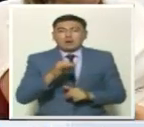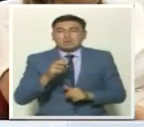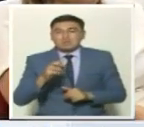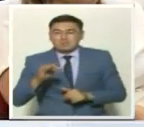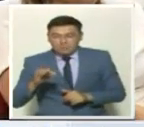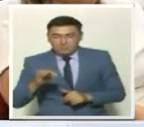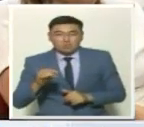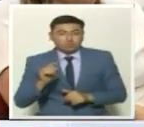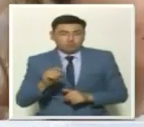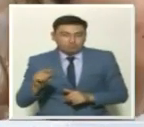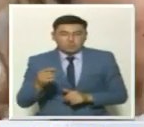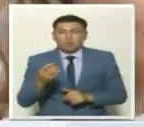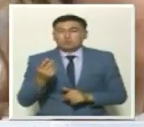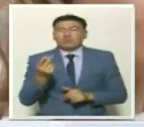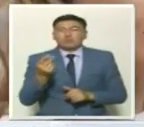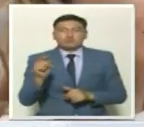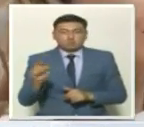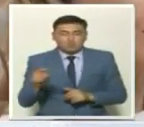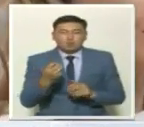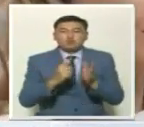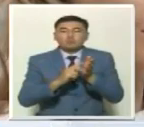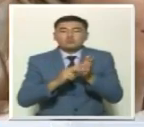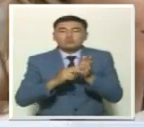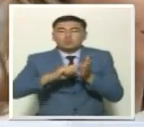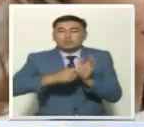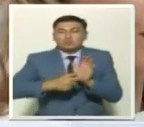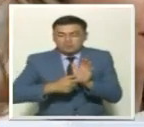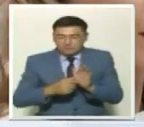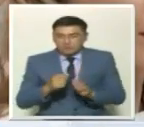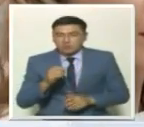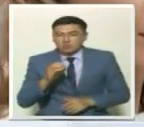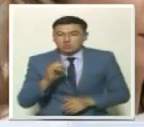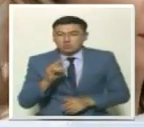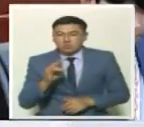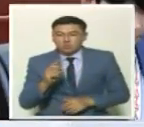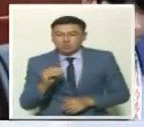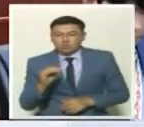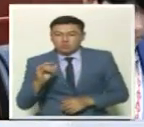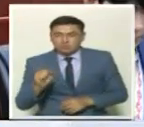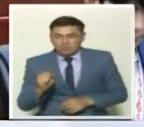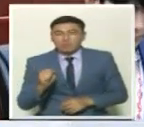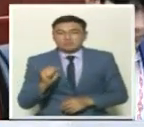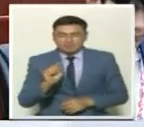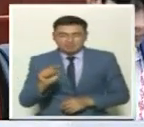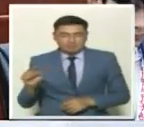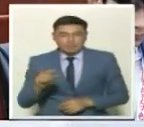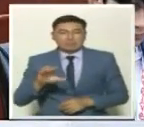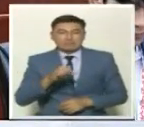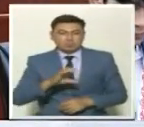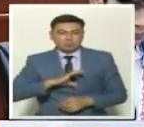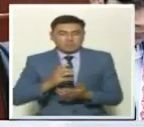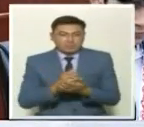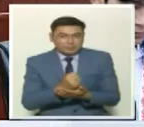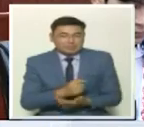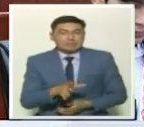Әділжан Молдағол күміс медаль және 8-ші сынып оқушысы Нұрғожа Омарбаева қола медальді иеленді. Нұрлан Ноғаев олимпиада жеңімпаздары